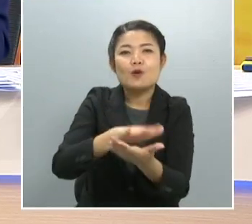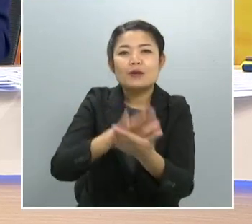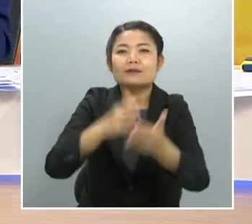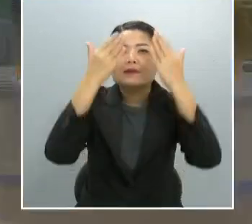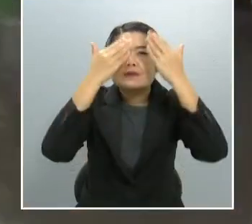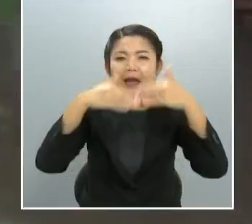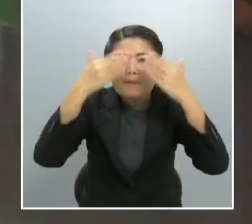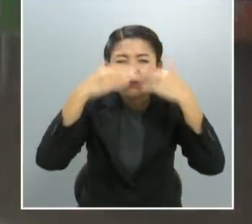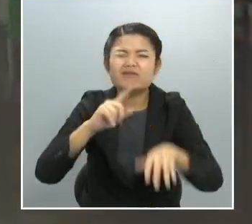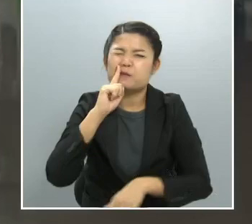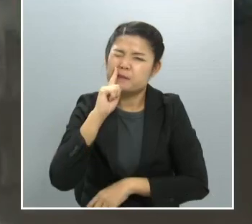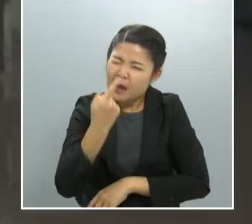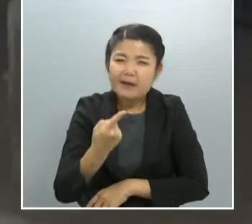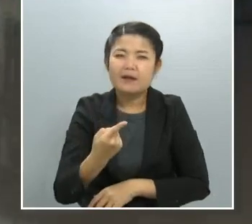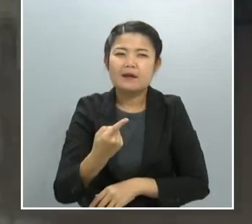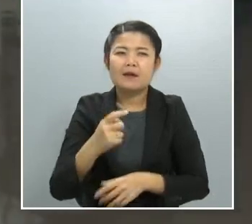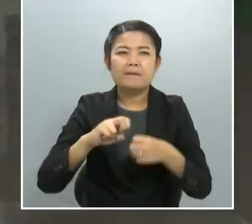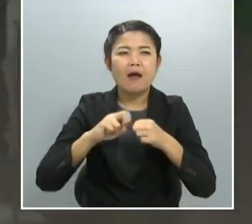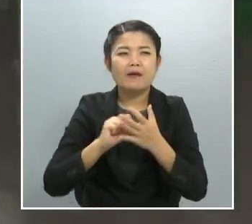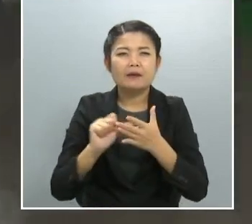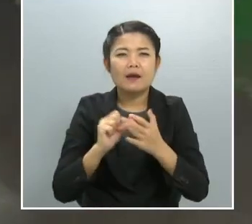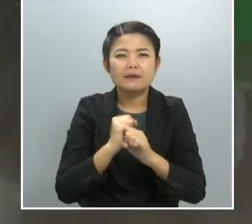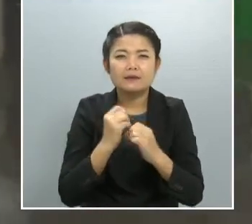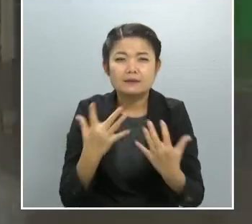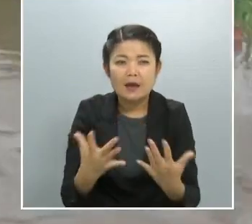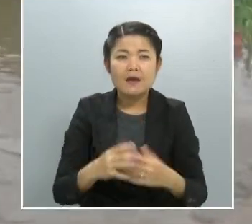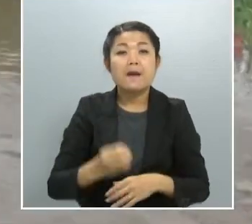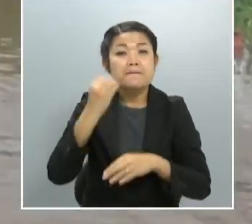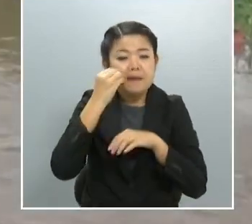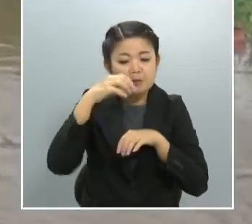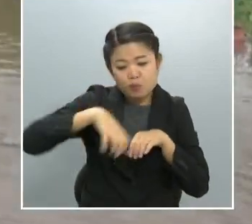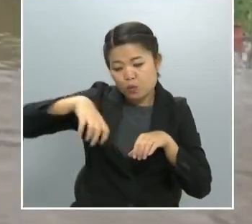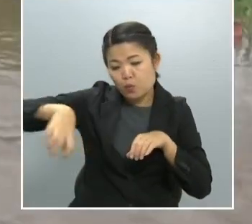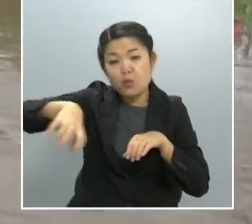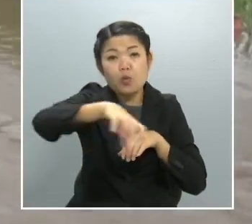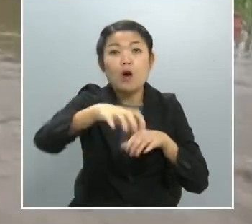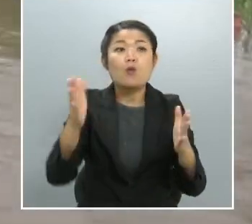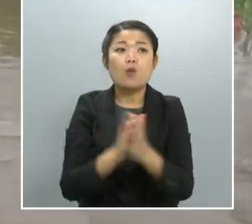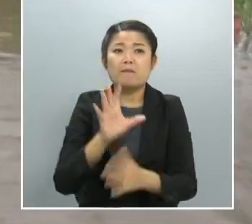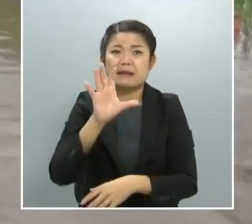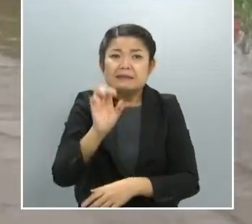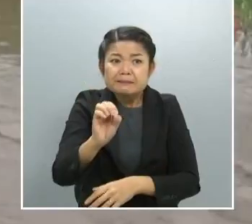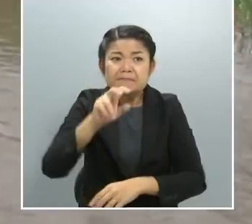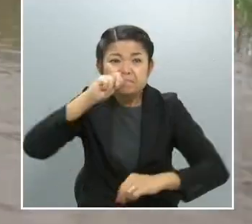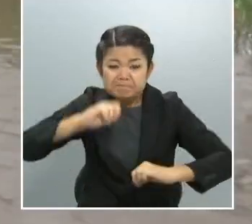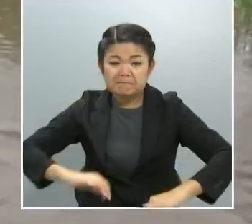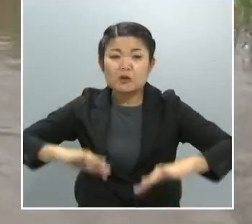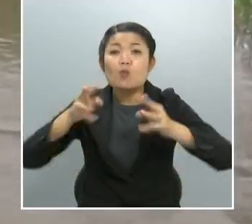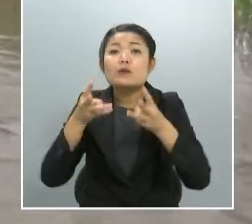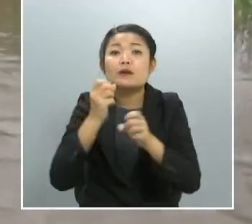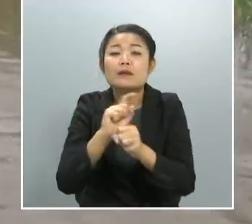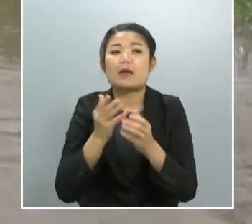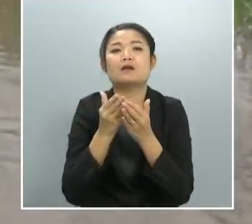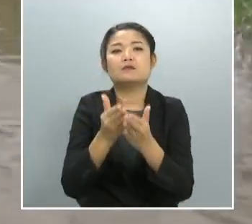อีกแล้วนี่เราจะแก้กันได้ไหมเนี่ยรวมถึงหมู่บ้านใกล้เคียงกว่า50หลังคาเรือนต้องอาศัยเรือเท่านั้นเข้า